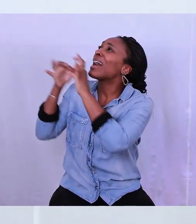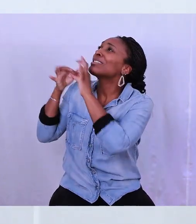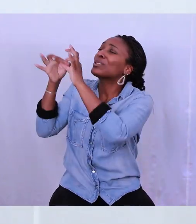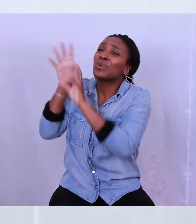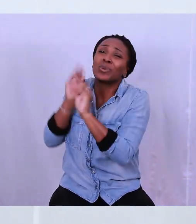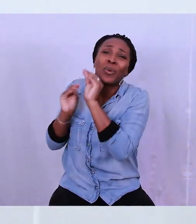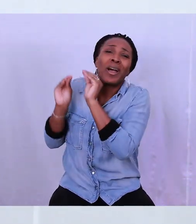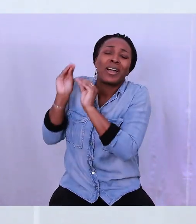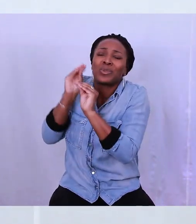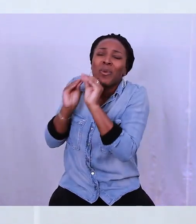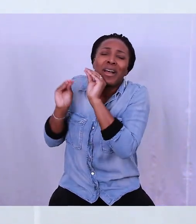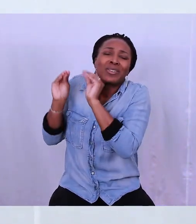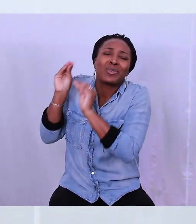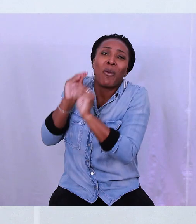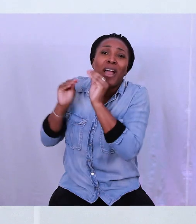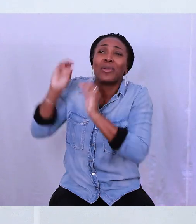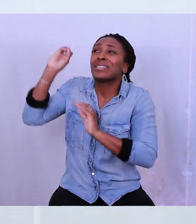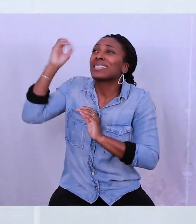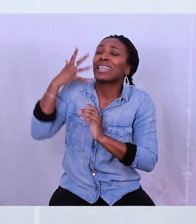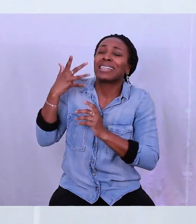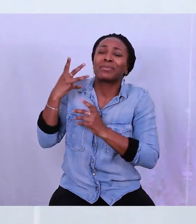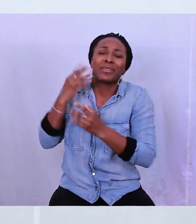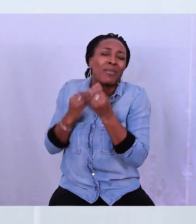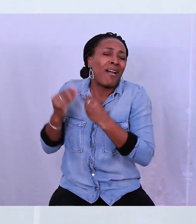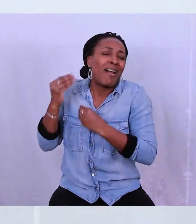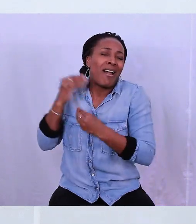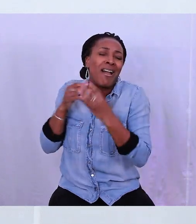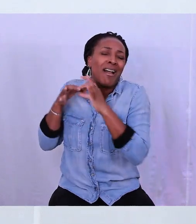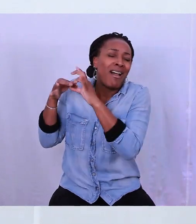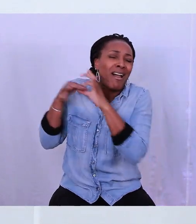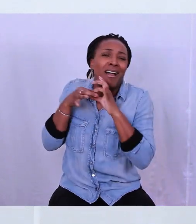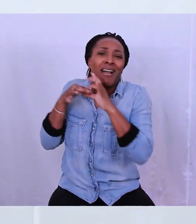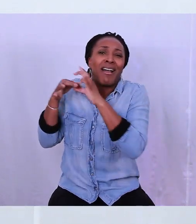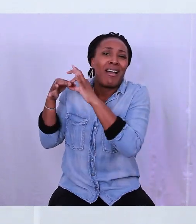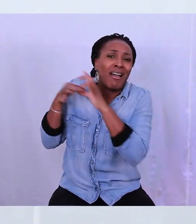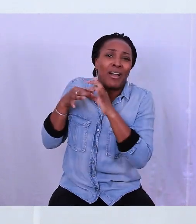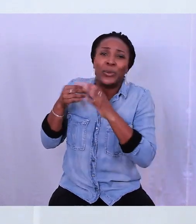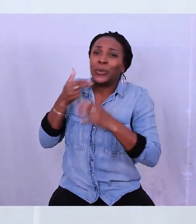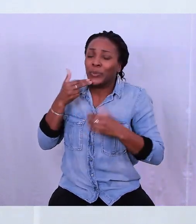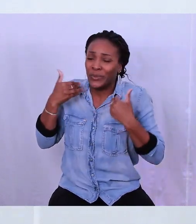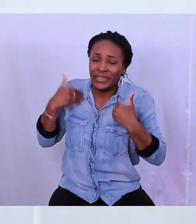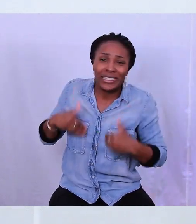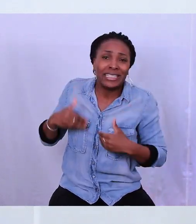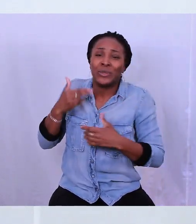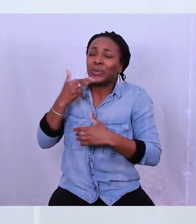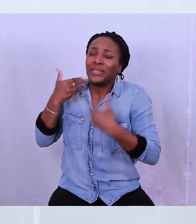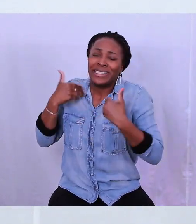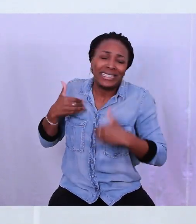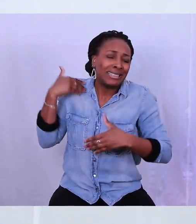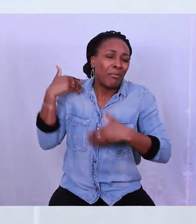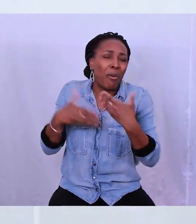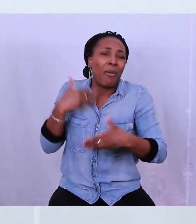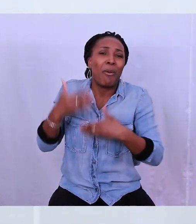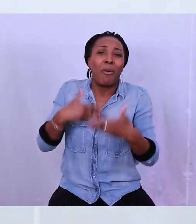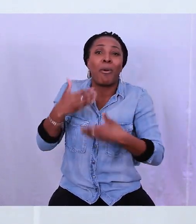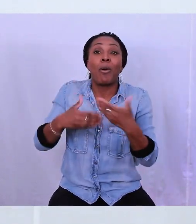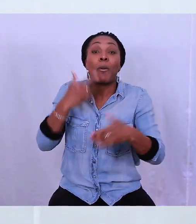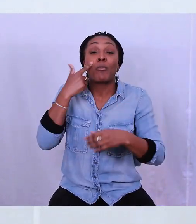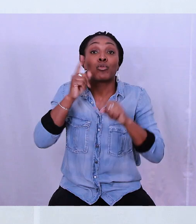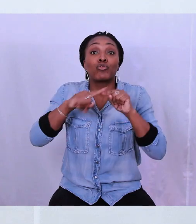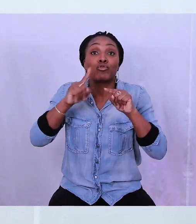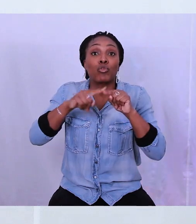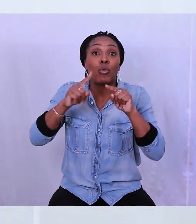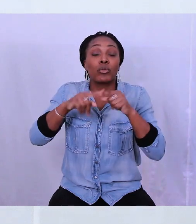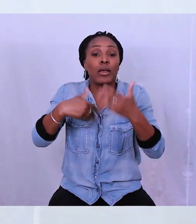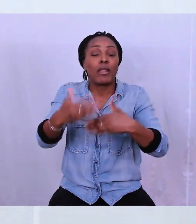cette manière-là et l'Esprit de Dieu a pu l'utiliser, le saisir au bon moment, de la bonne manière pour que les choses